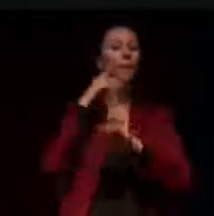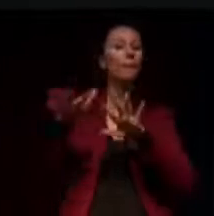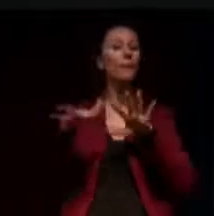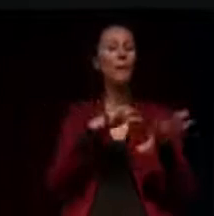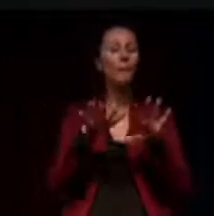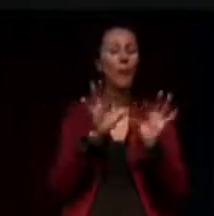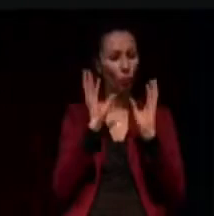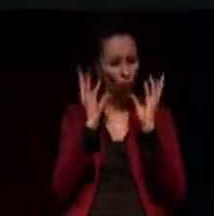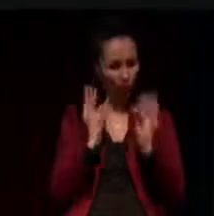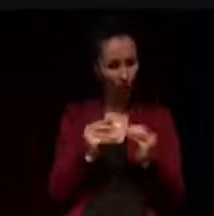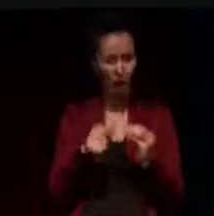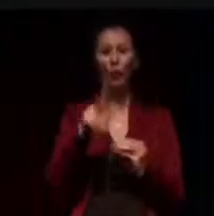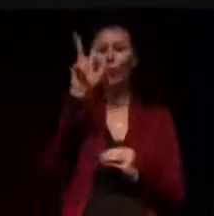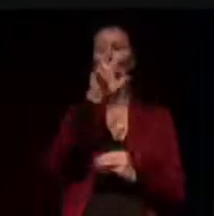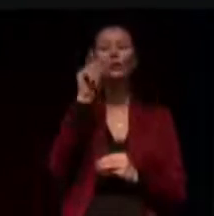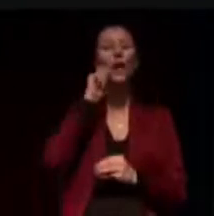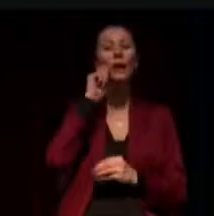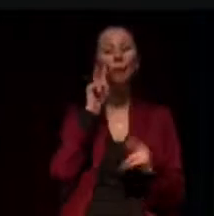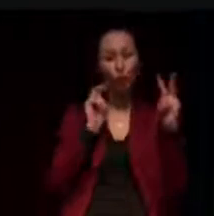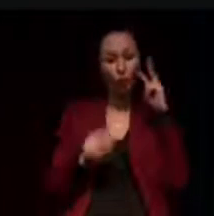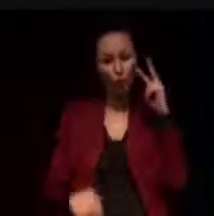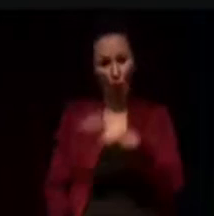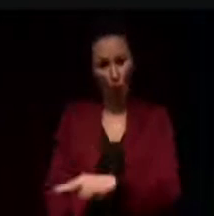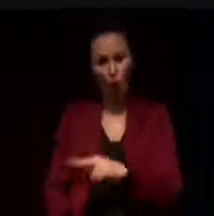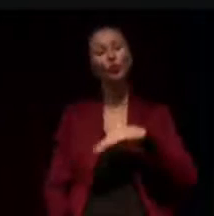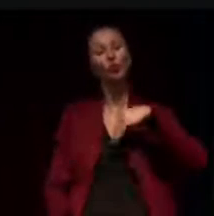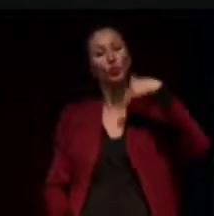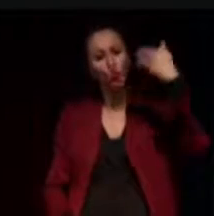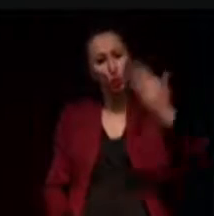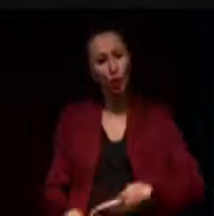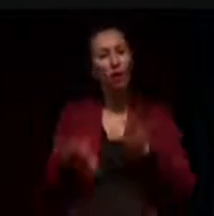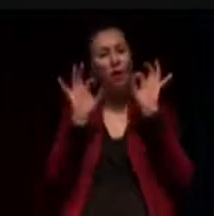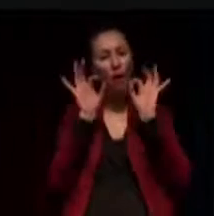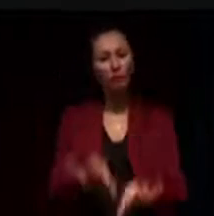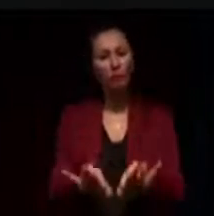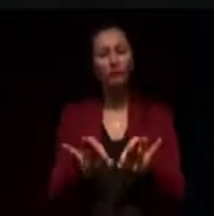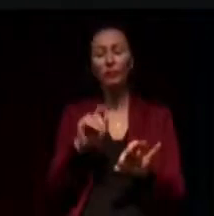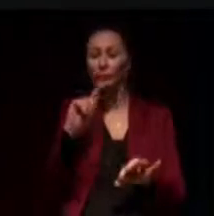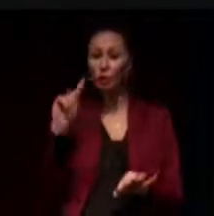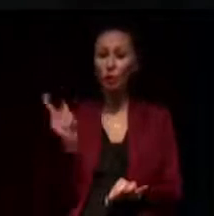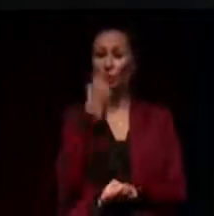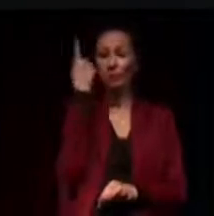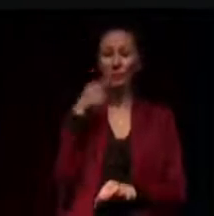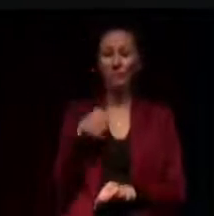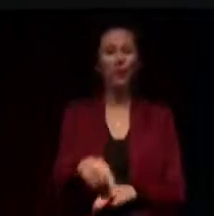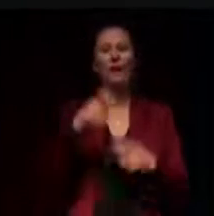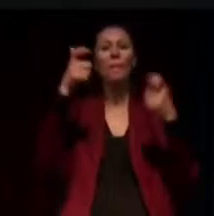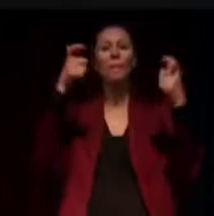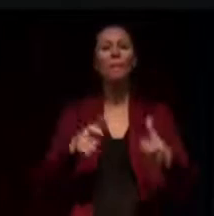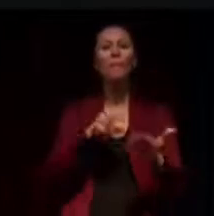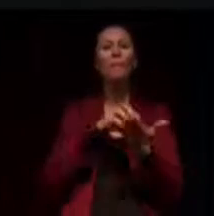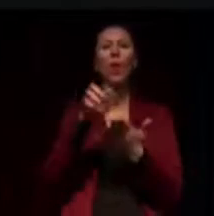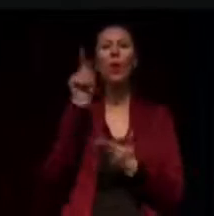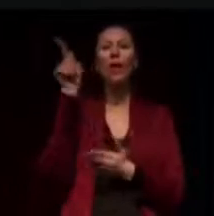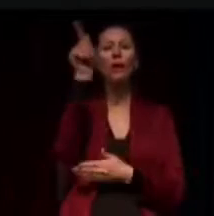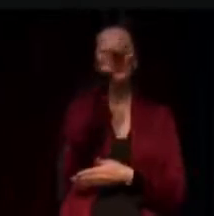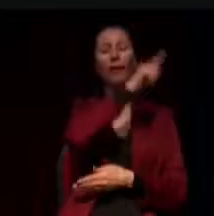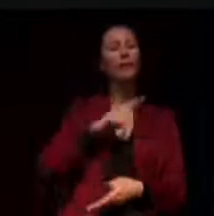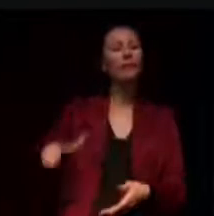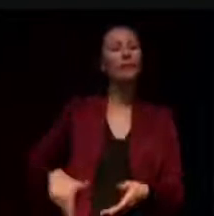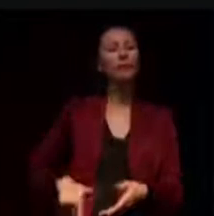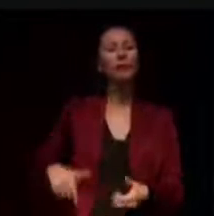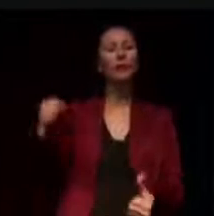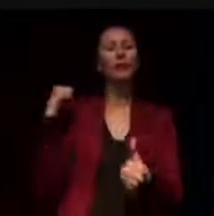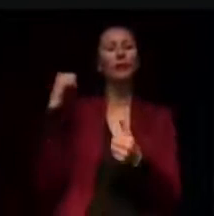üretebiliyordu. 30 Ekim'de de gördük. 30 Ekim'den sonra da her an İzmir'in herhangi bir bölgesinde yine